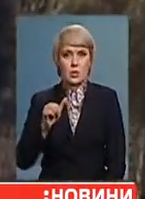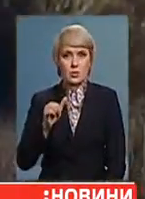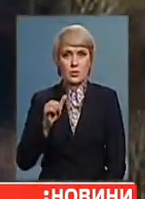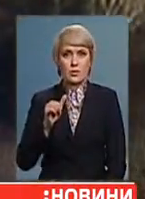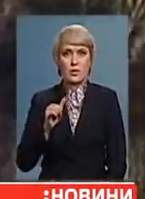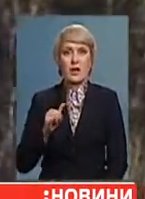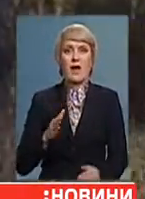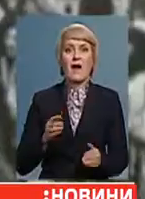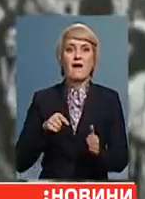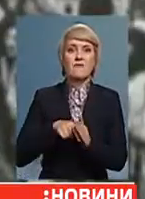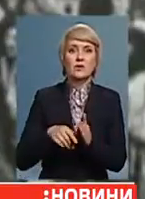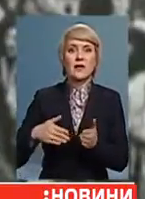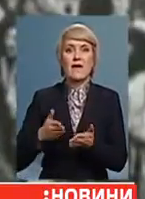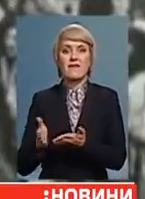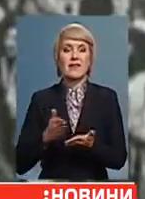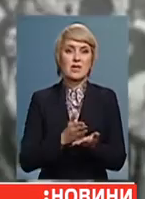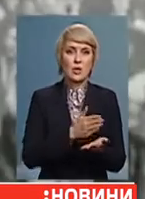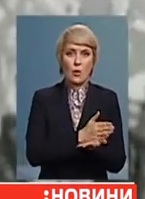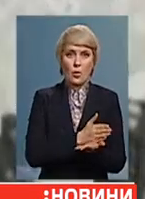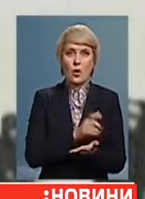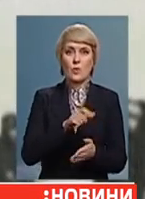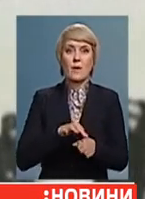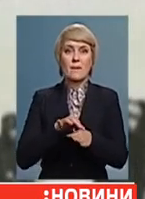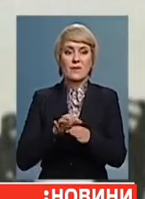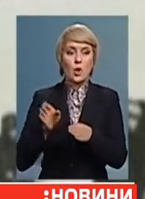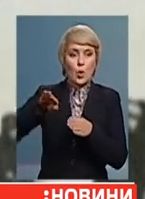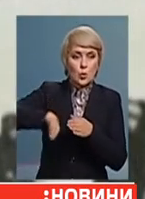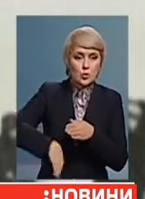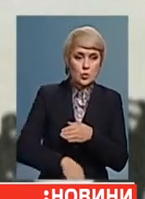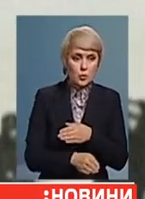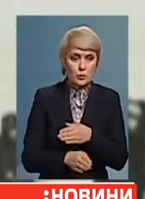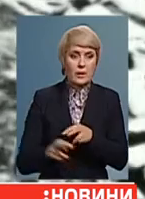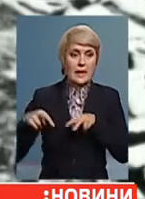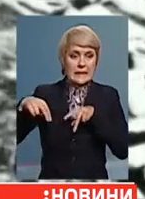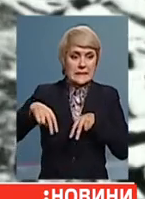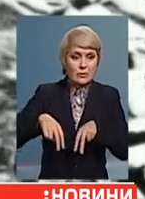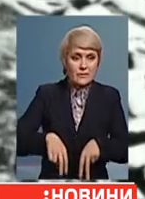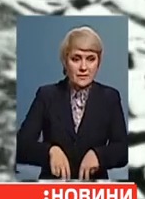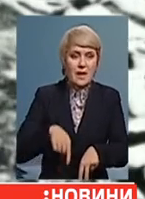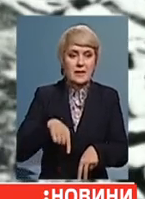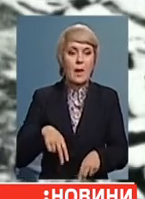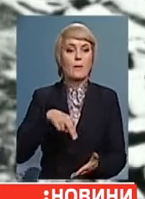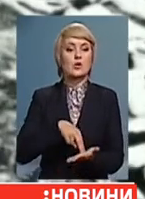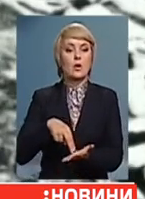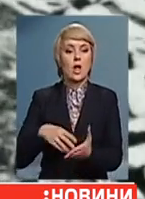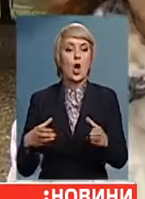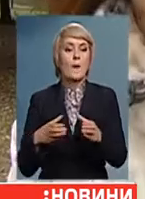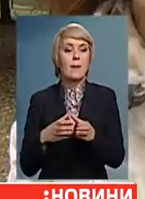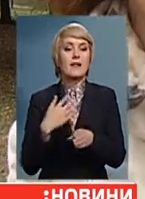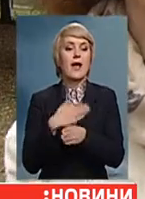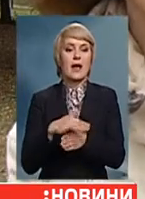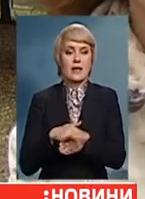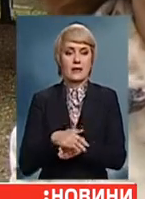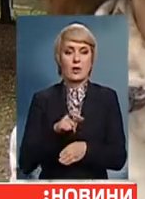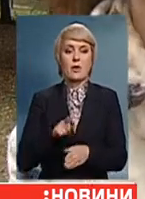його від роги, групи євреїв підводили до великого уступу. Звідти вони спускалися вниз, а там стояла команда каральників.